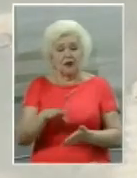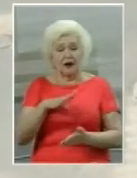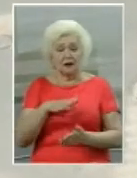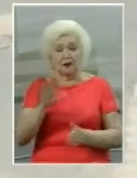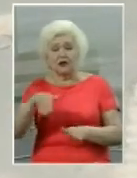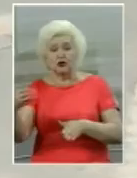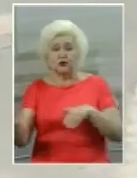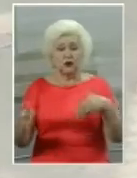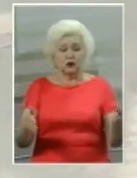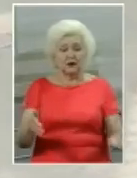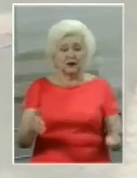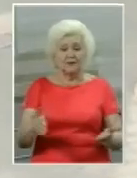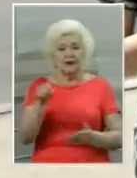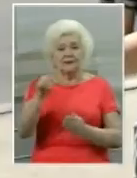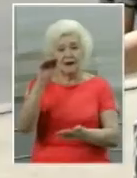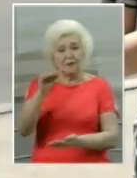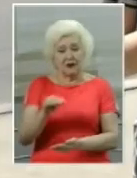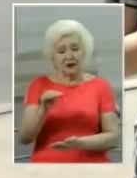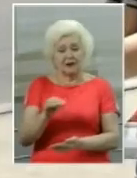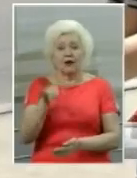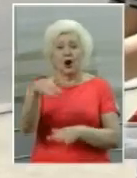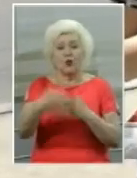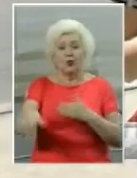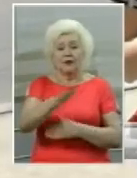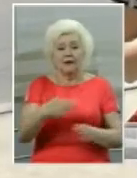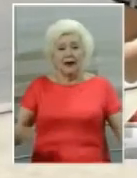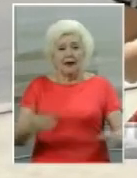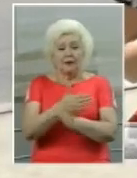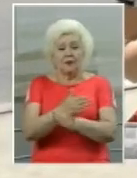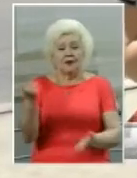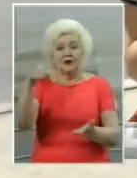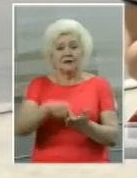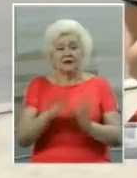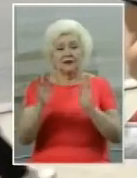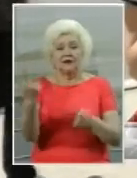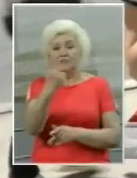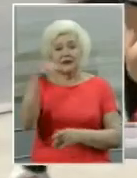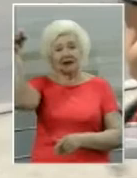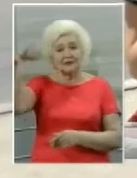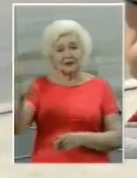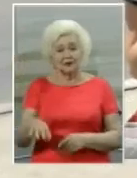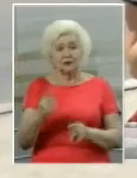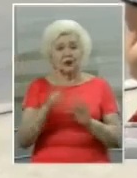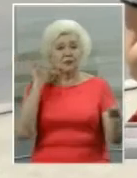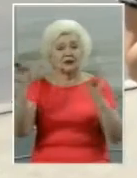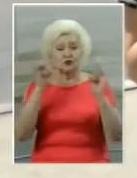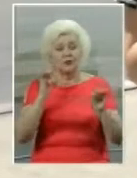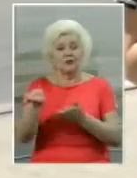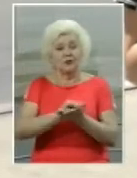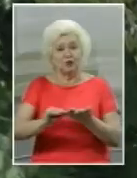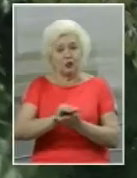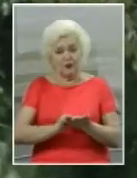двох сторін, тобто паралельно. У Херсоні на перехрестях встановлено лише три світлофори зі звуковим